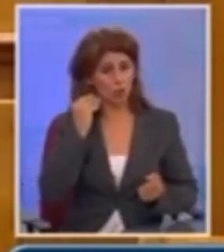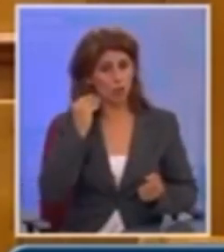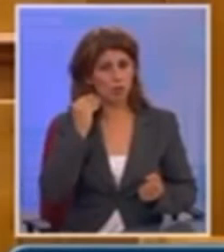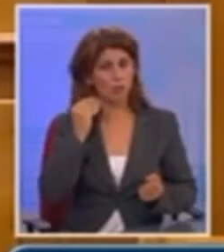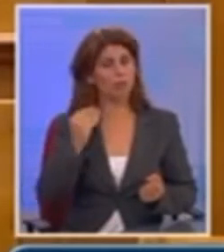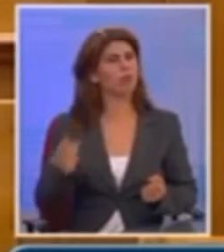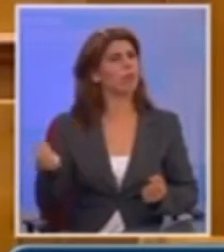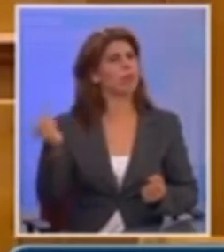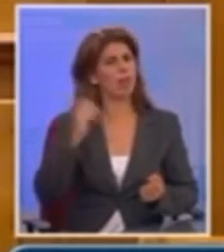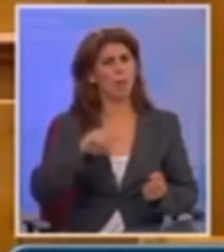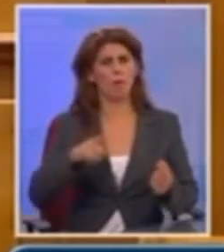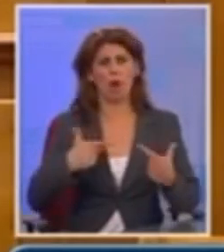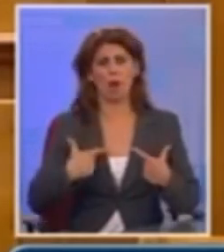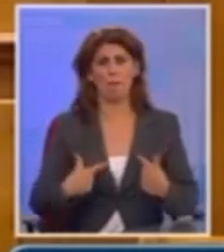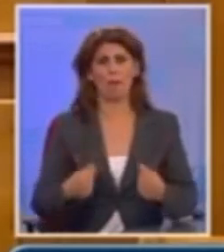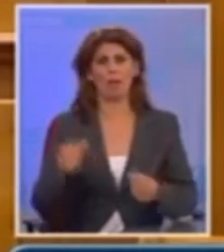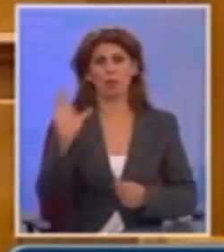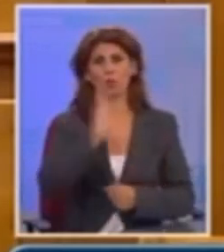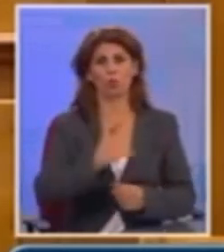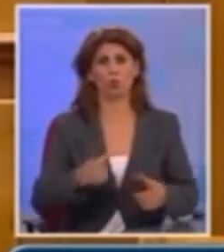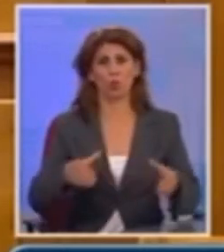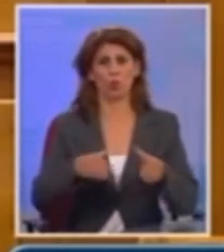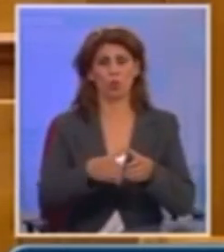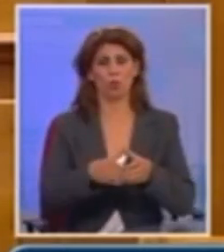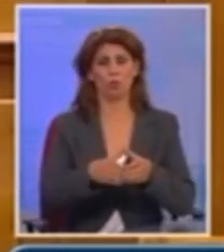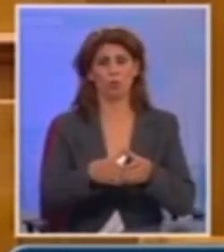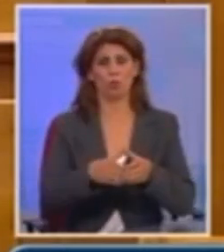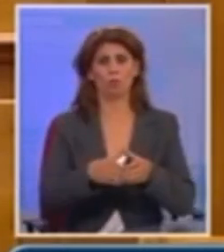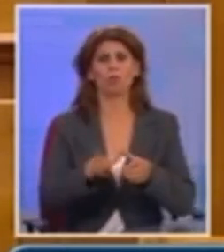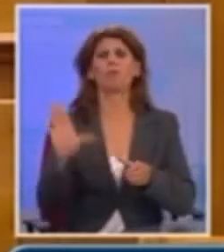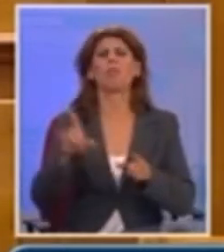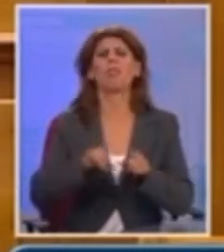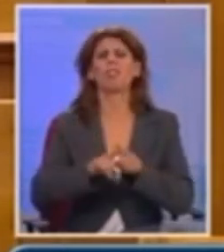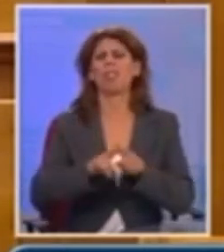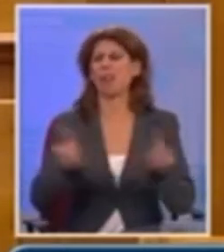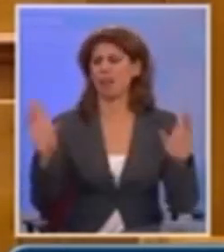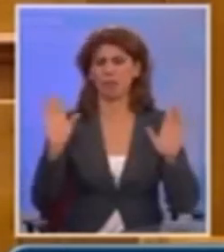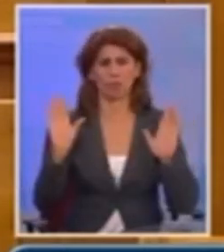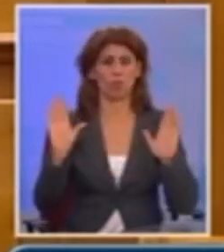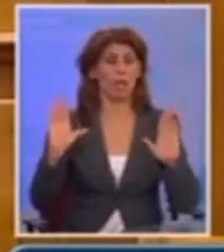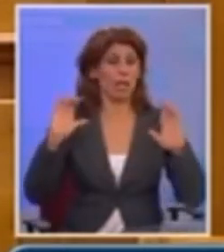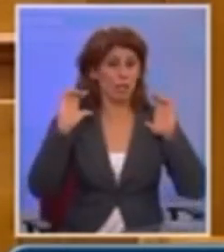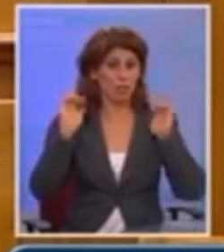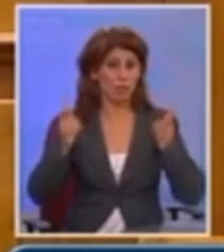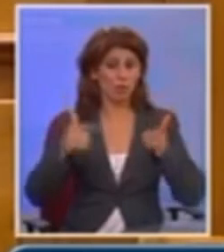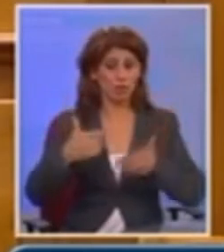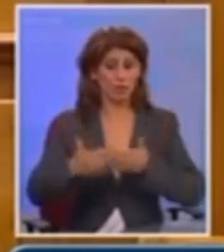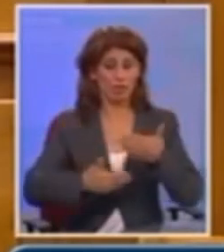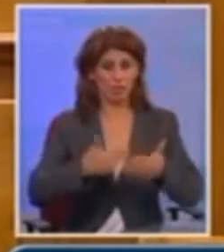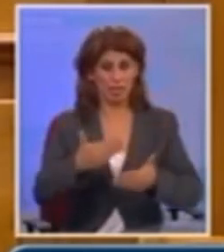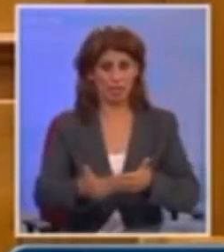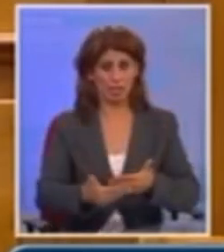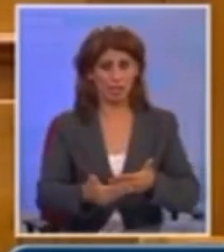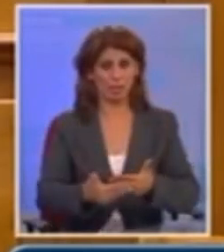από άλλα μέλη του Eurogroup. Δεν τους αφορά. Η δημοκρατική